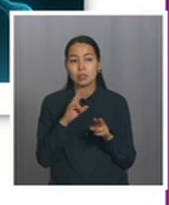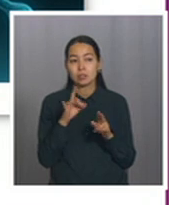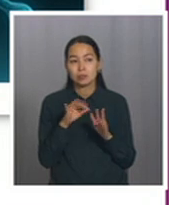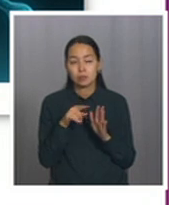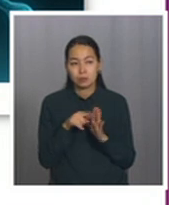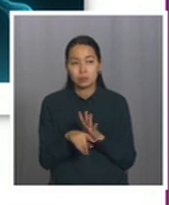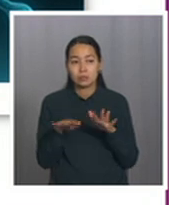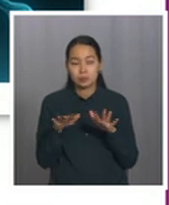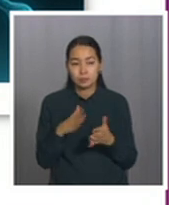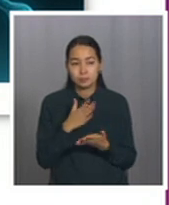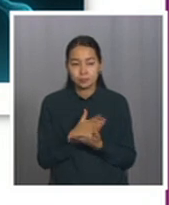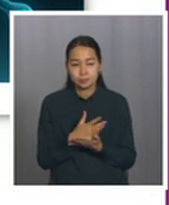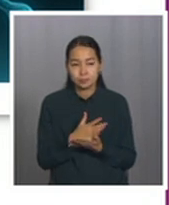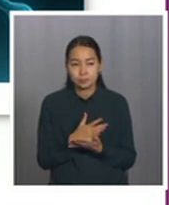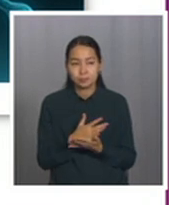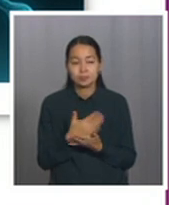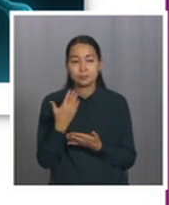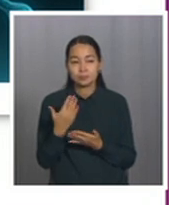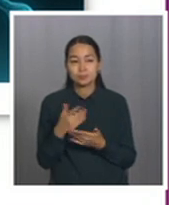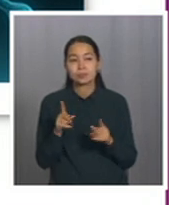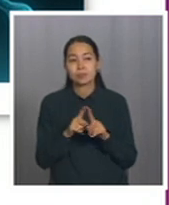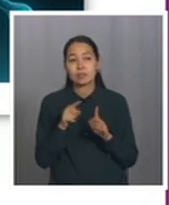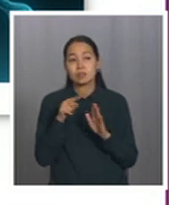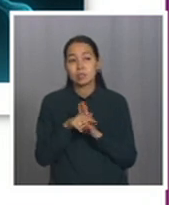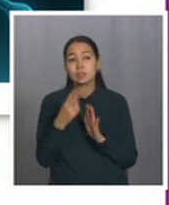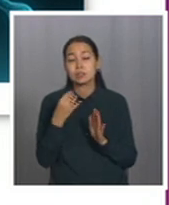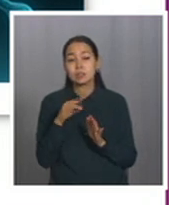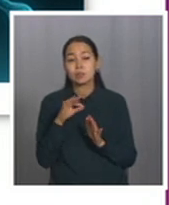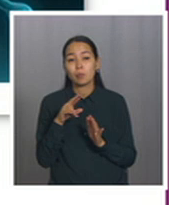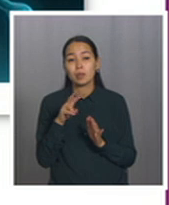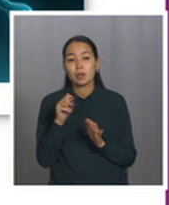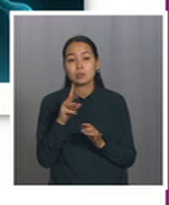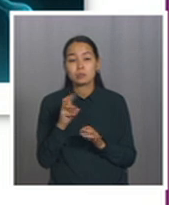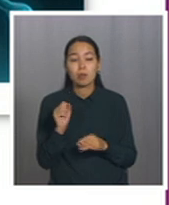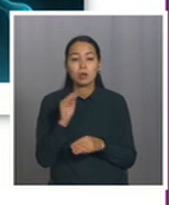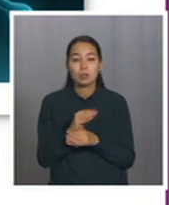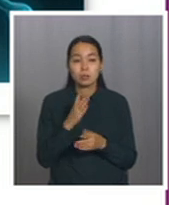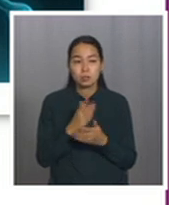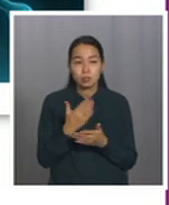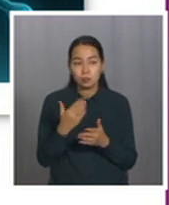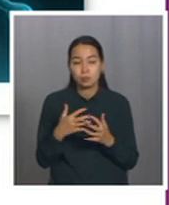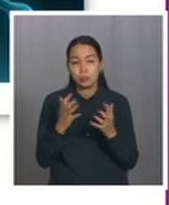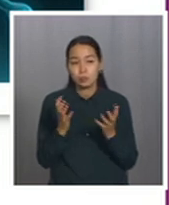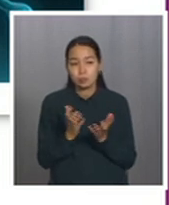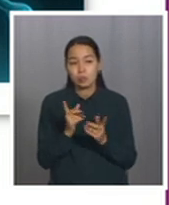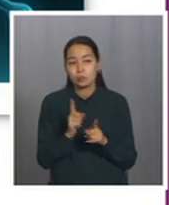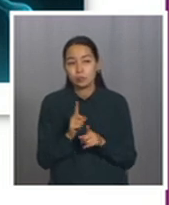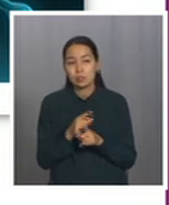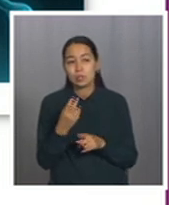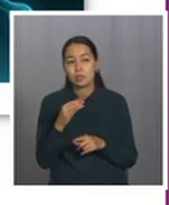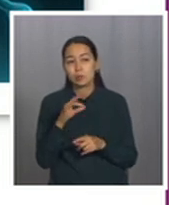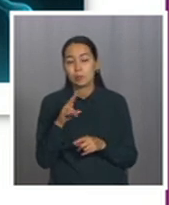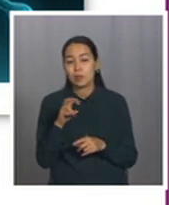орналасады. Және қосымша цитоплазмада болады. Бұл басты айырмашылығы. Біз жаңа ДНК-да цитоплазма дегенді айтқан